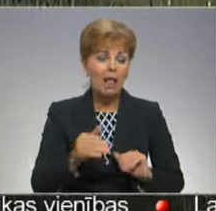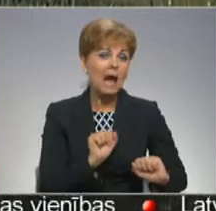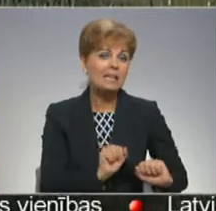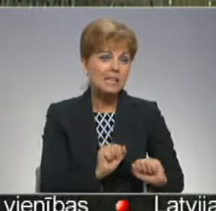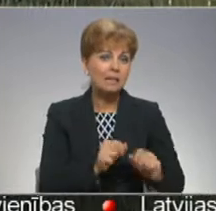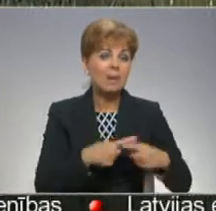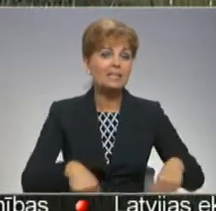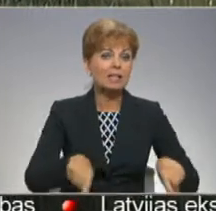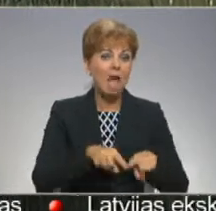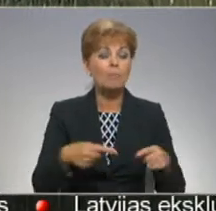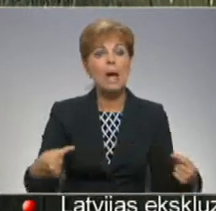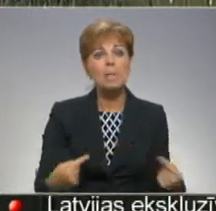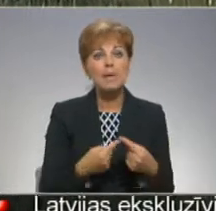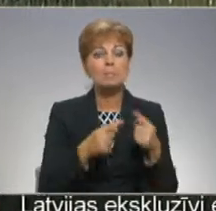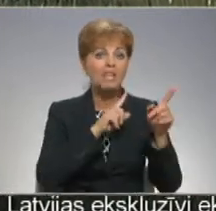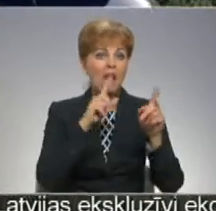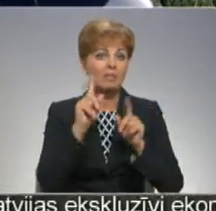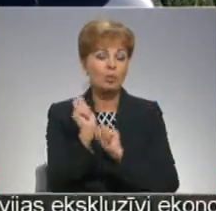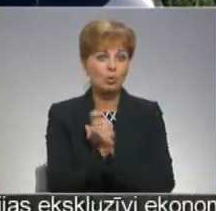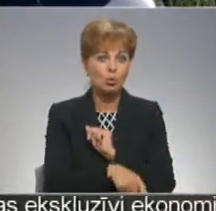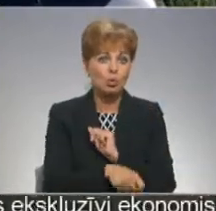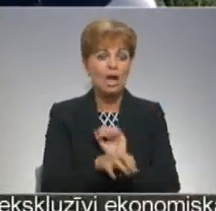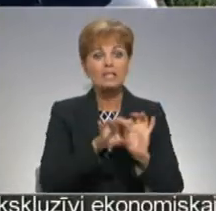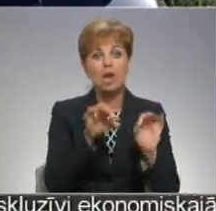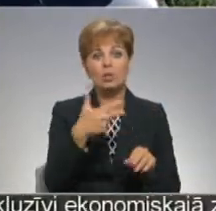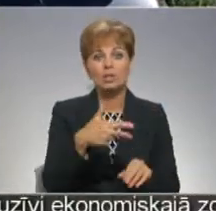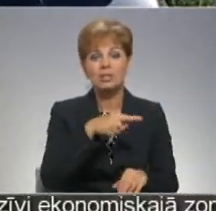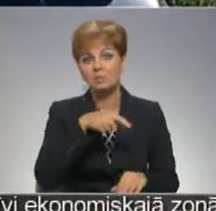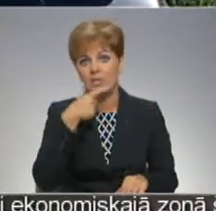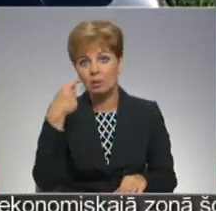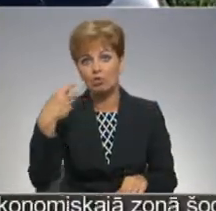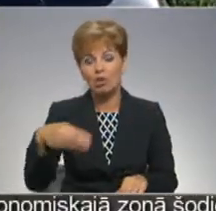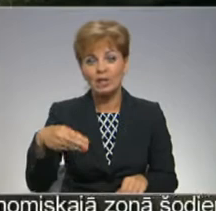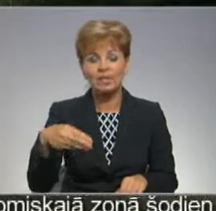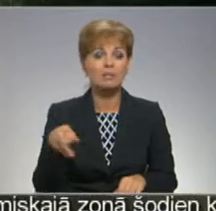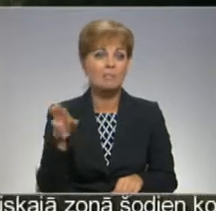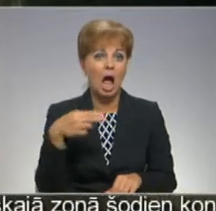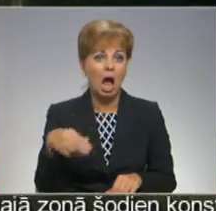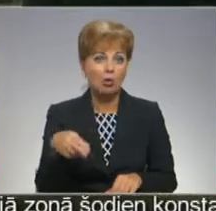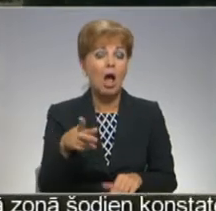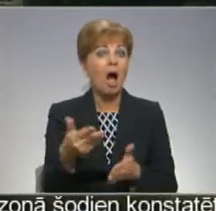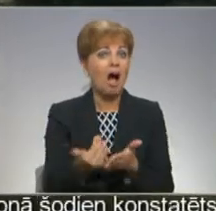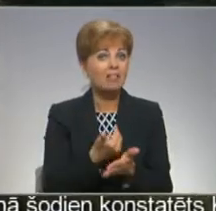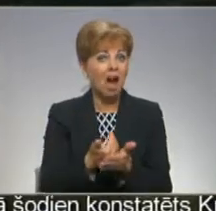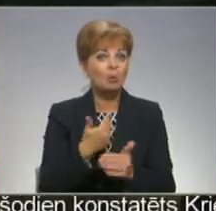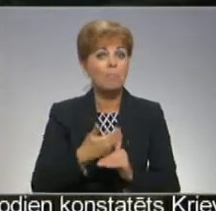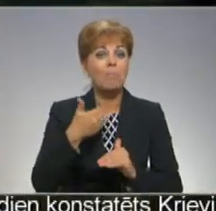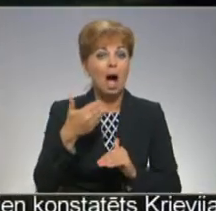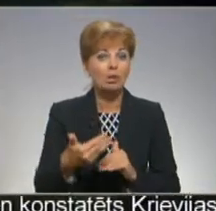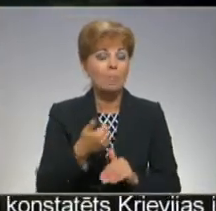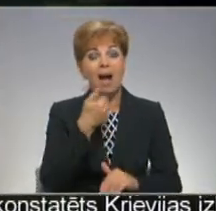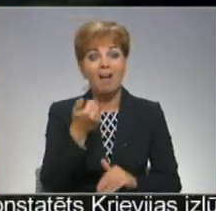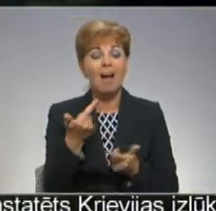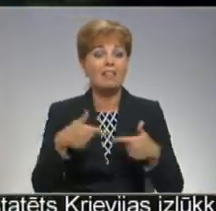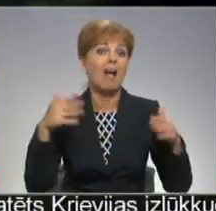teritorijās, piemērojamais administratīvais sots no 30 līdz 140 eiro, taču par atkārtotiem pārkāpumiem gada